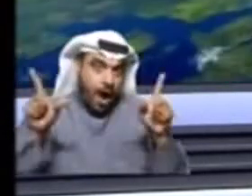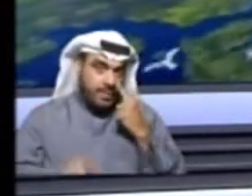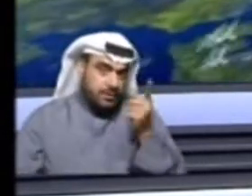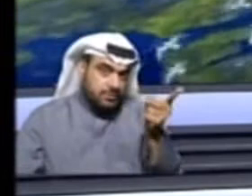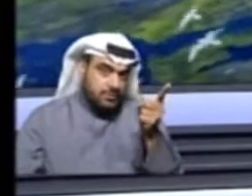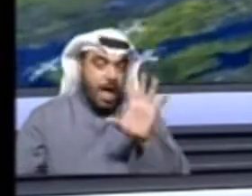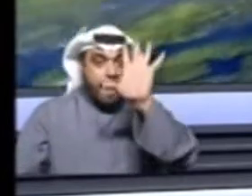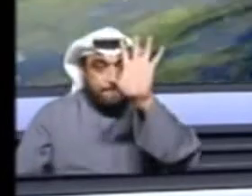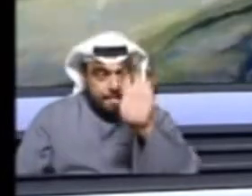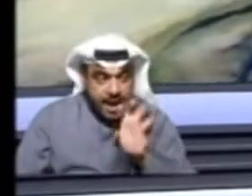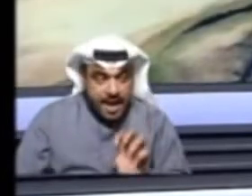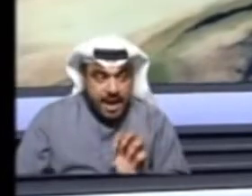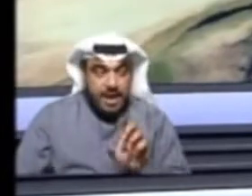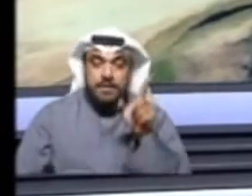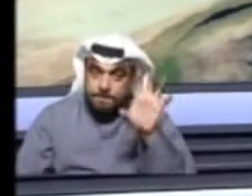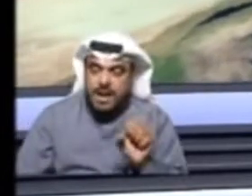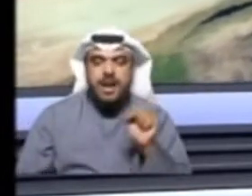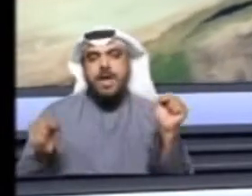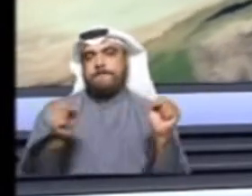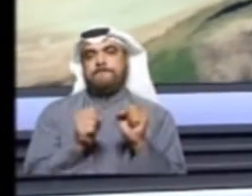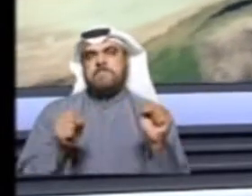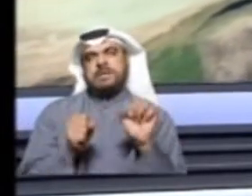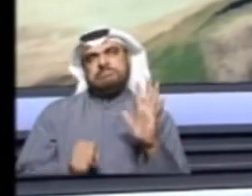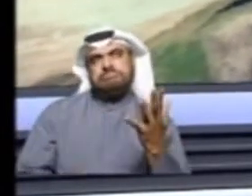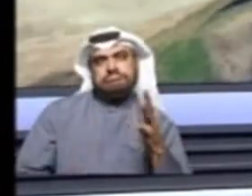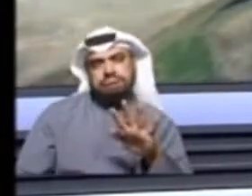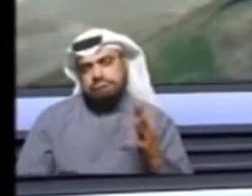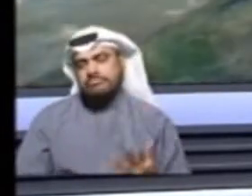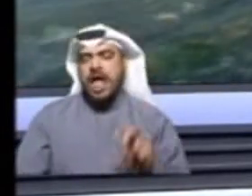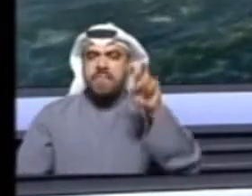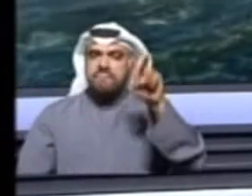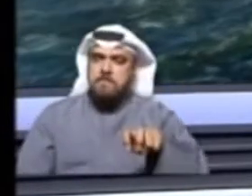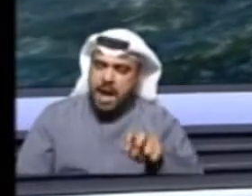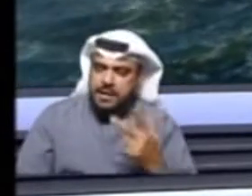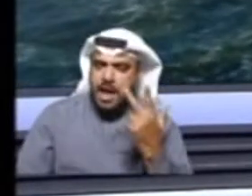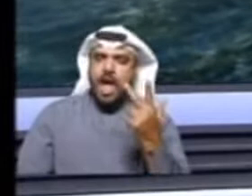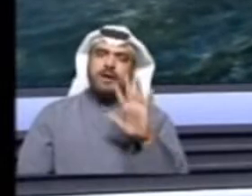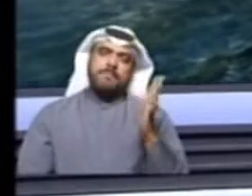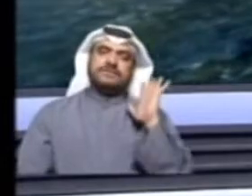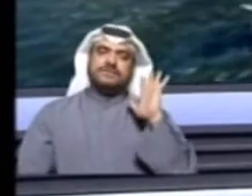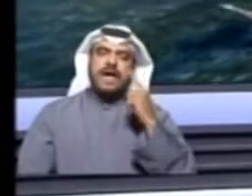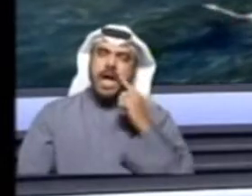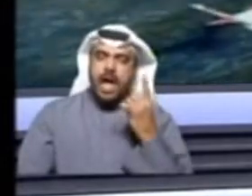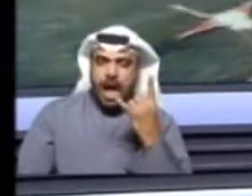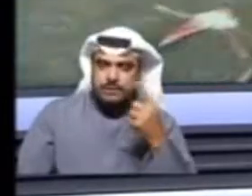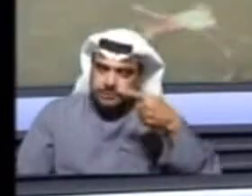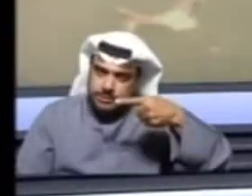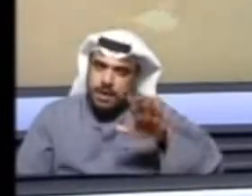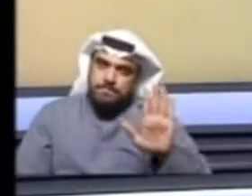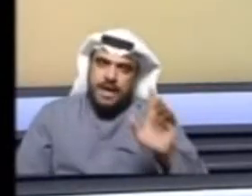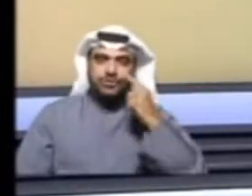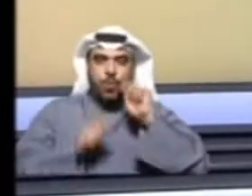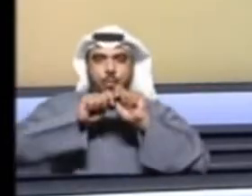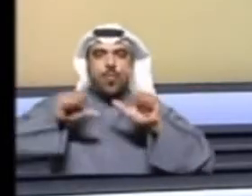الأربعاء والخميس راح تستمر ويانا الأكواس، سرعة الرياح متوقع أن تصل إلى 20 كيلو متر في الساعة. بشكل عام الأجواء راح